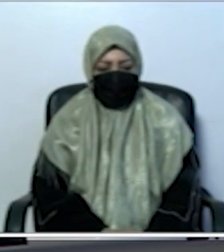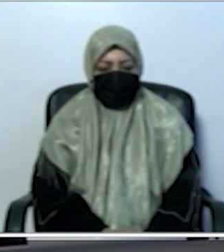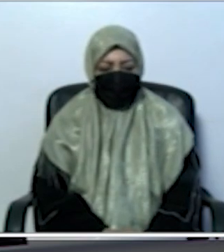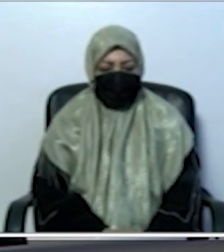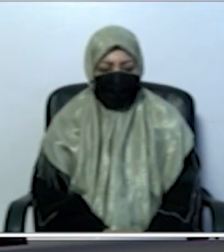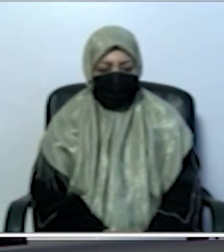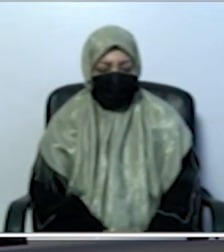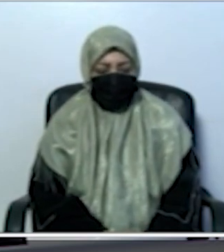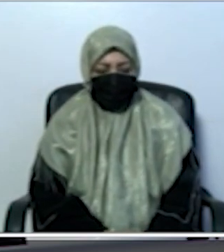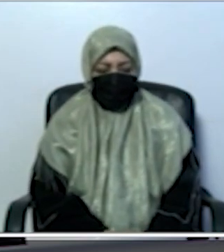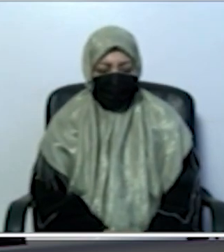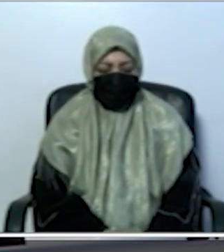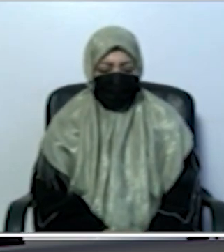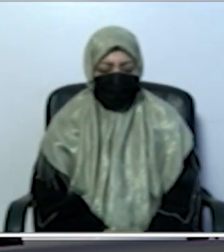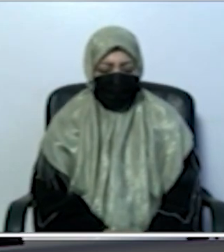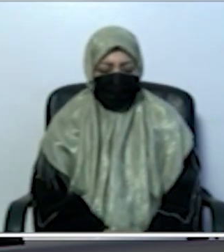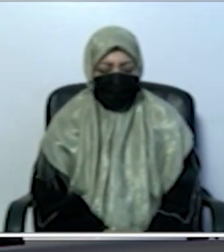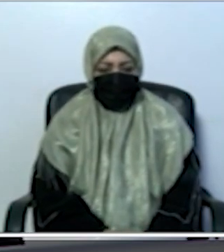بالله عليك شيخ في عزوز كبيرة